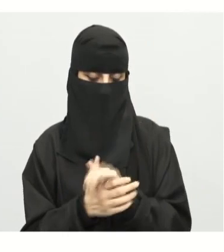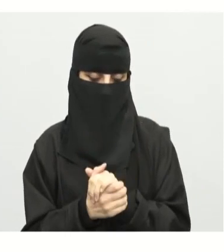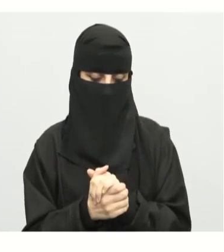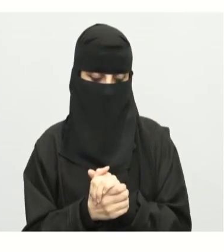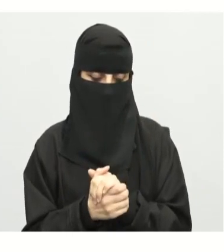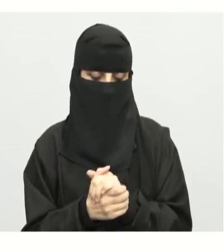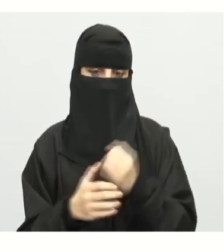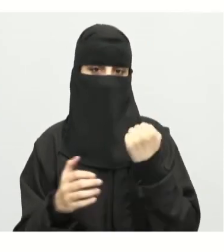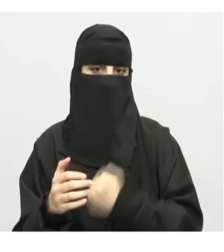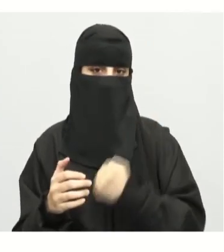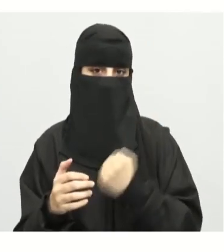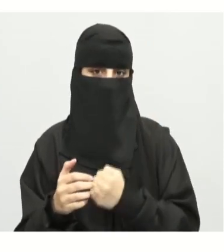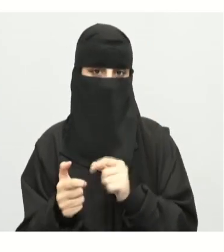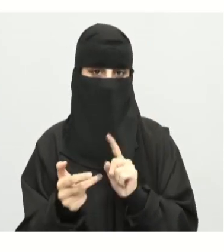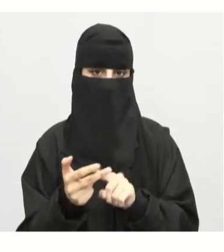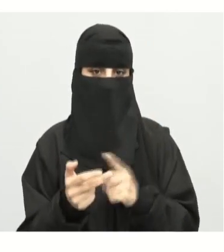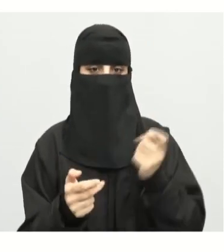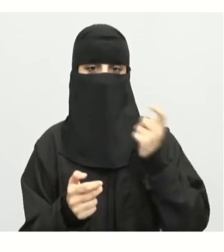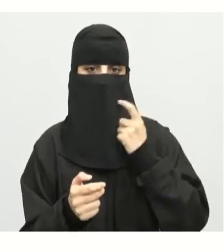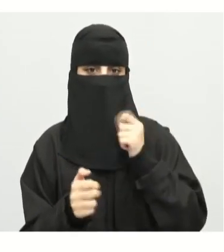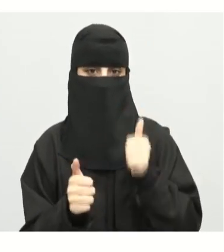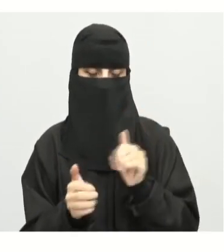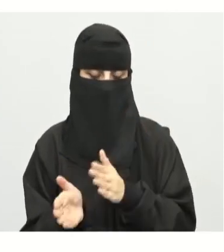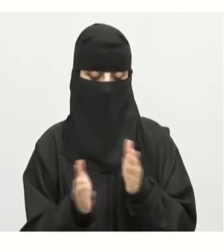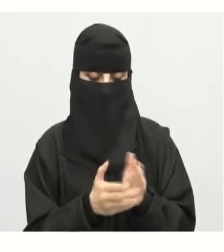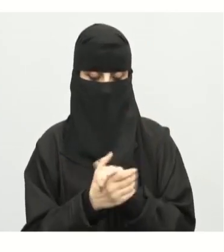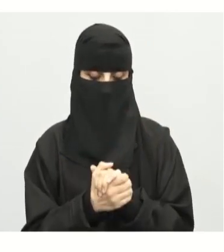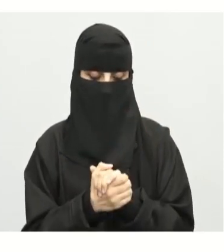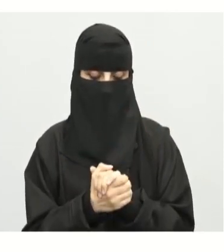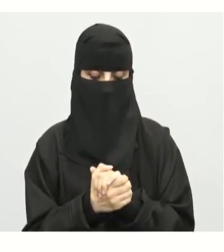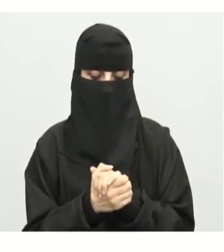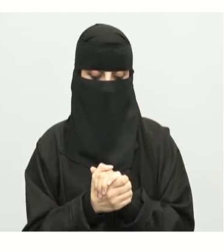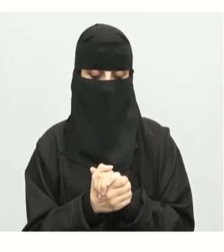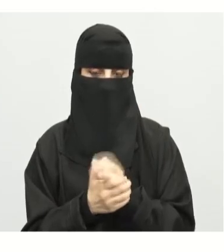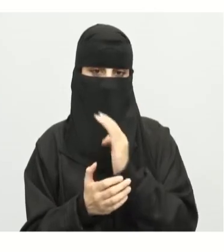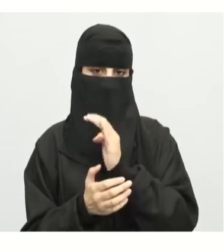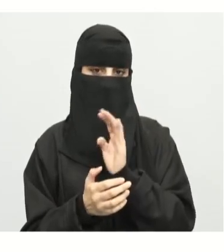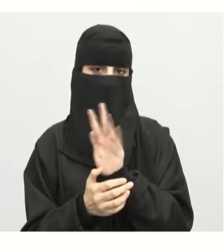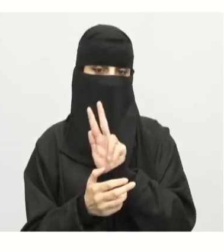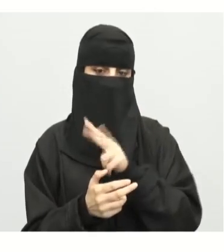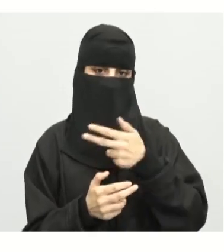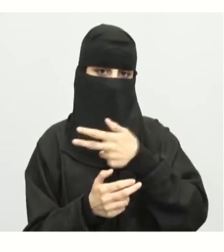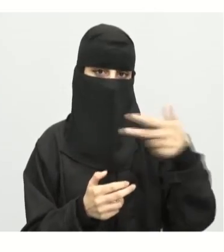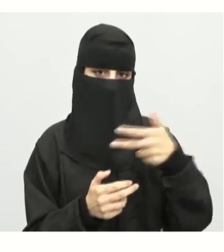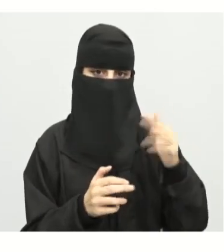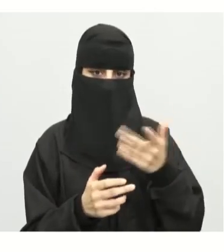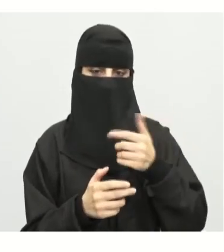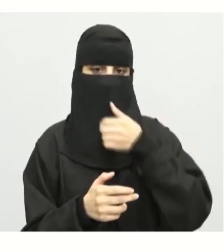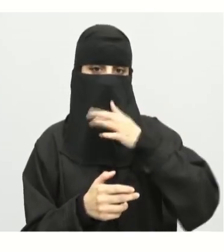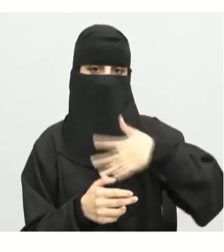سلطنه عمان والجمهوريه اليمنيه ومن الغرب البحر